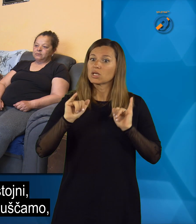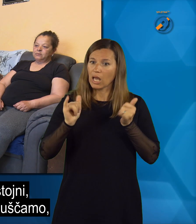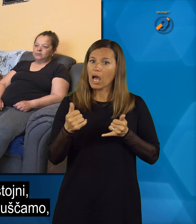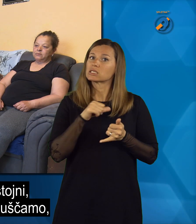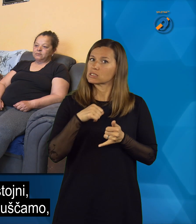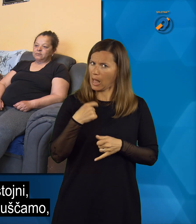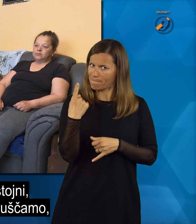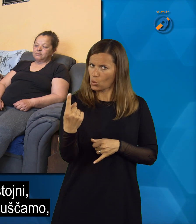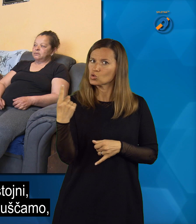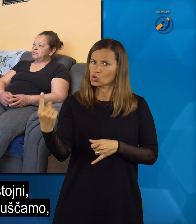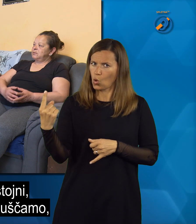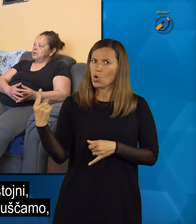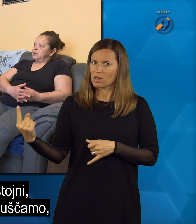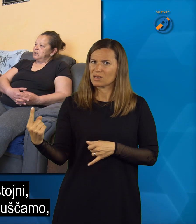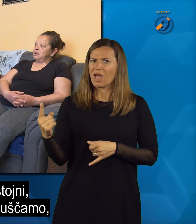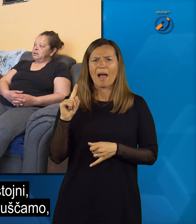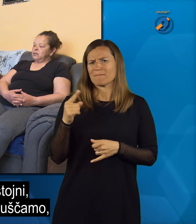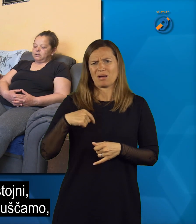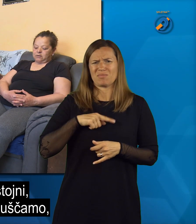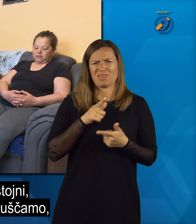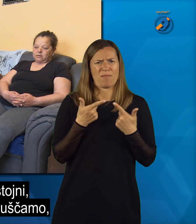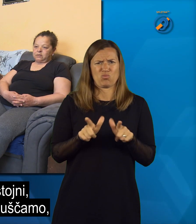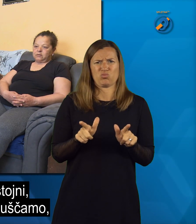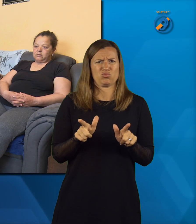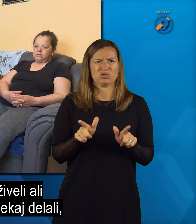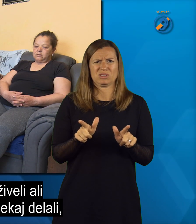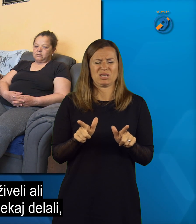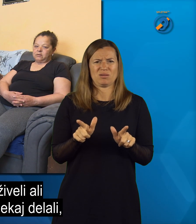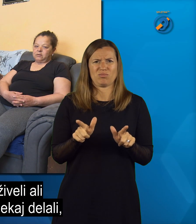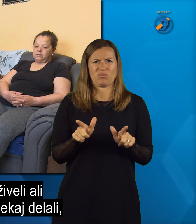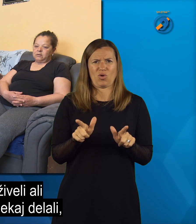So samostojni, samo je pa ne puščamo, da bi